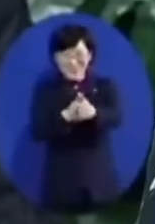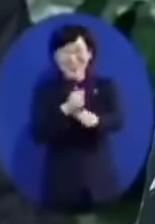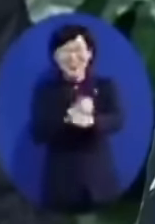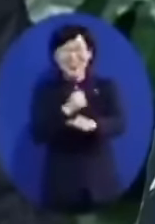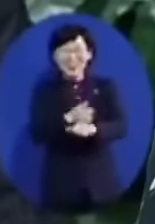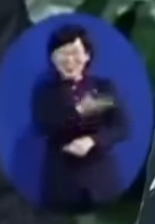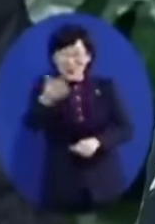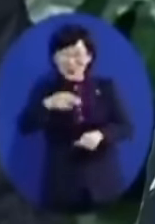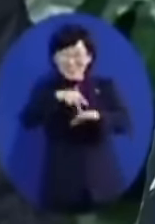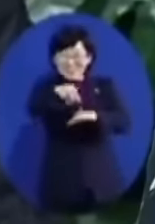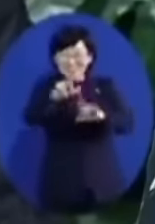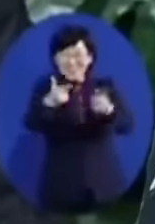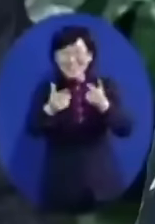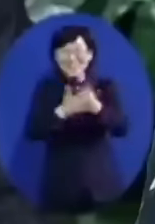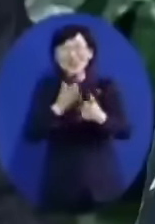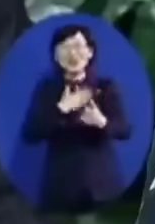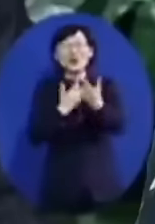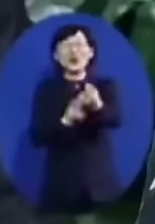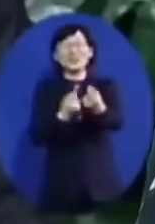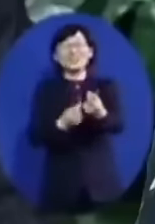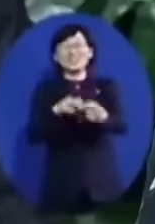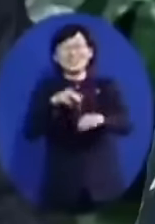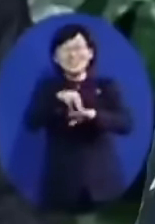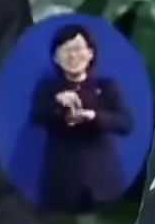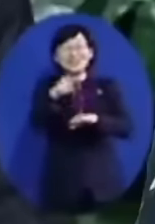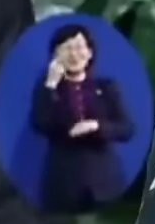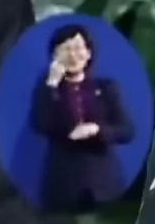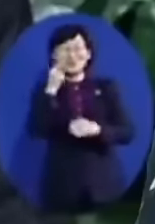여러분이 안 걷기 때문에 제가 안 따라 걷죠.